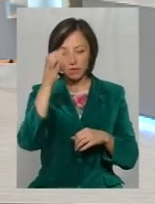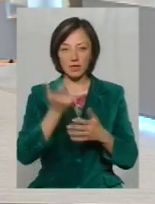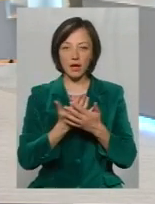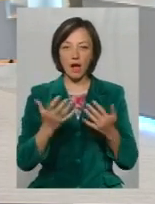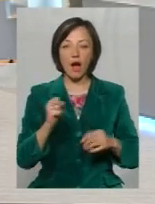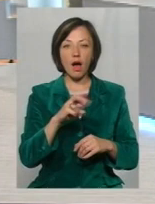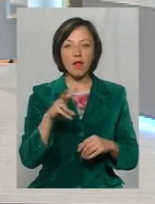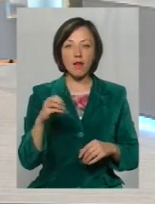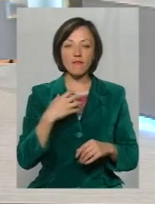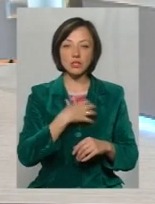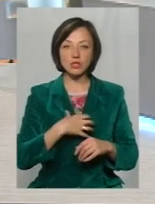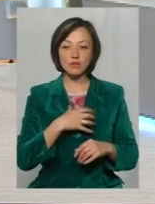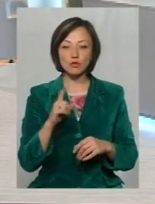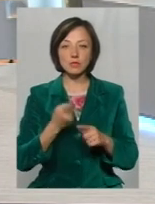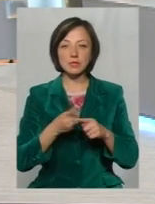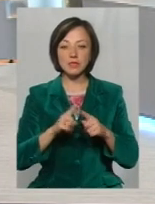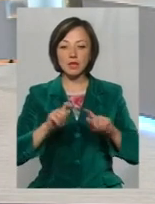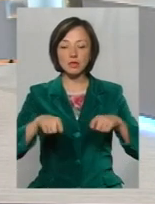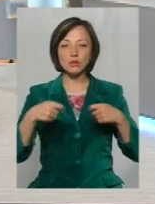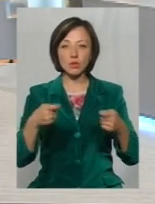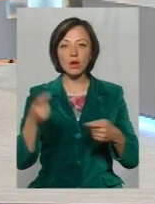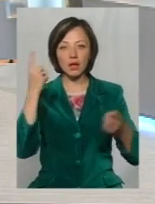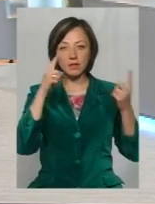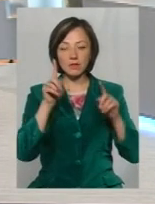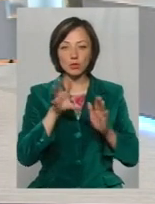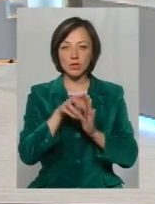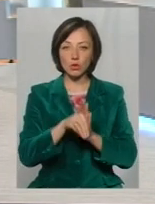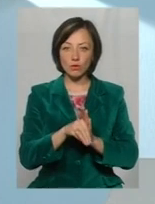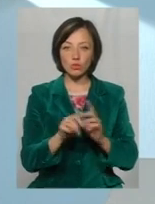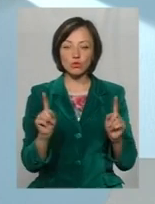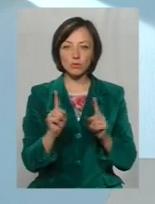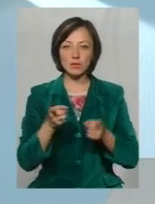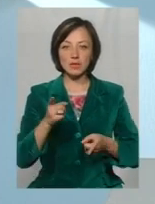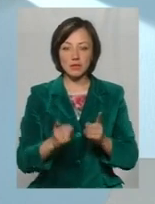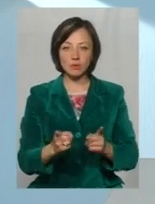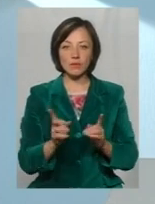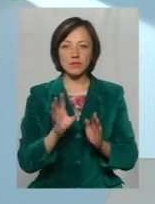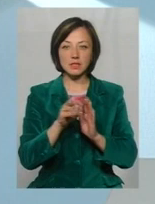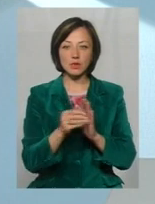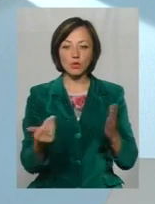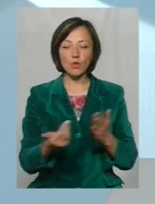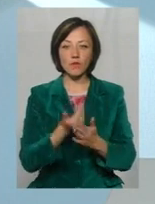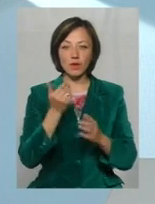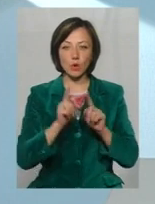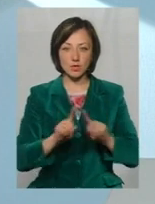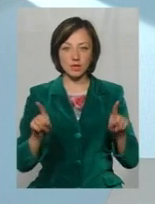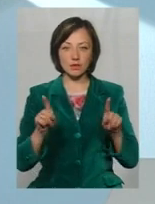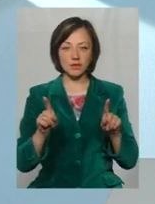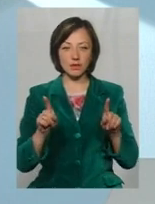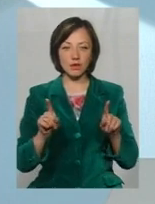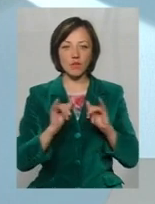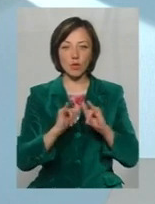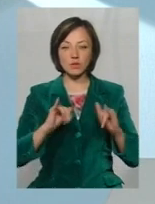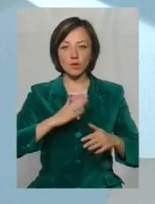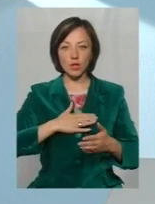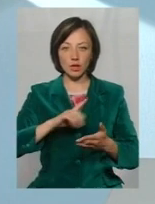Але важливо, щоб воно несло якусь креативну складову, для того, щоб дійсно внести якісь нові родзинки в розвиток